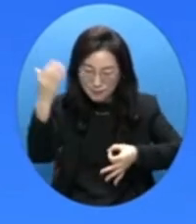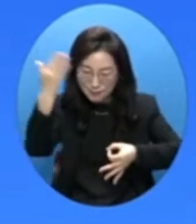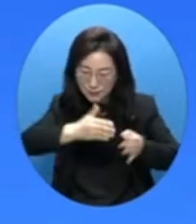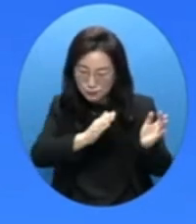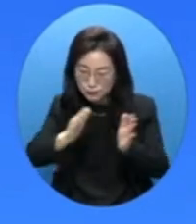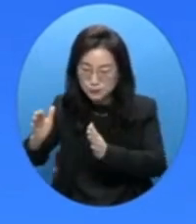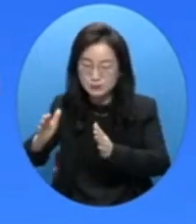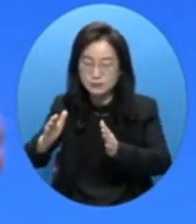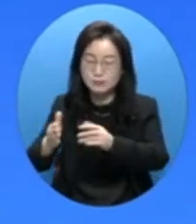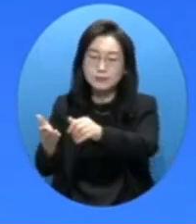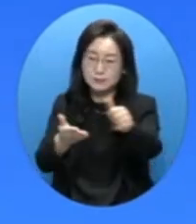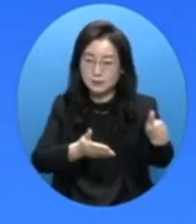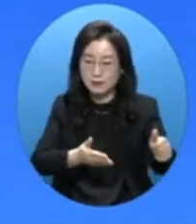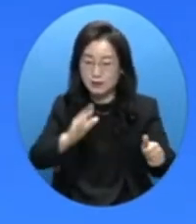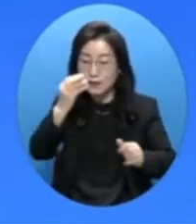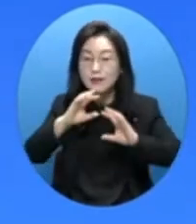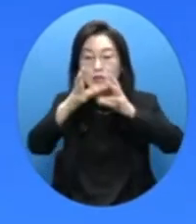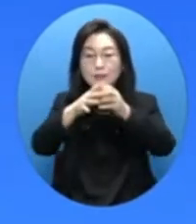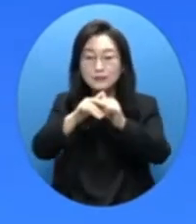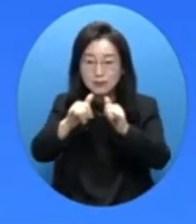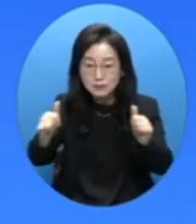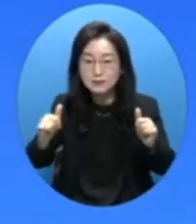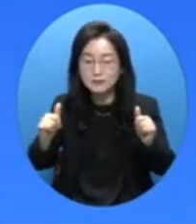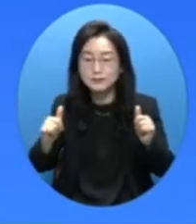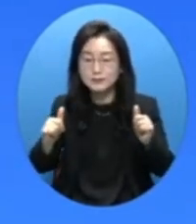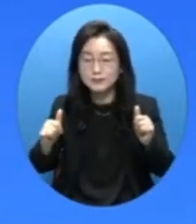이스라엘 백성이